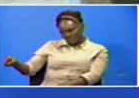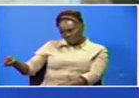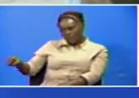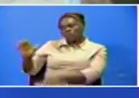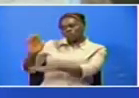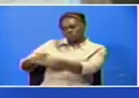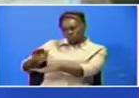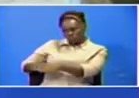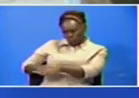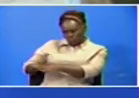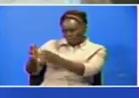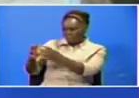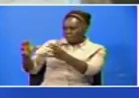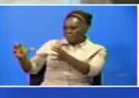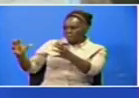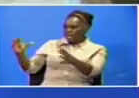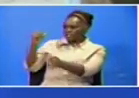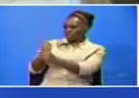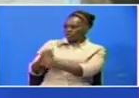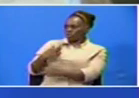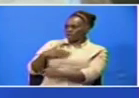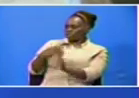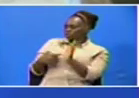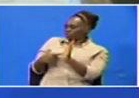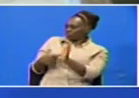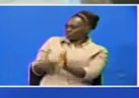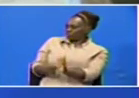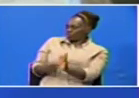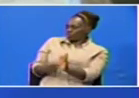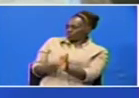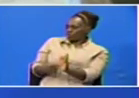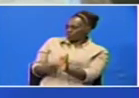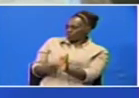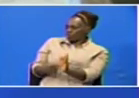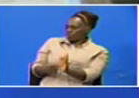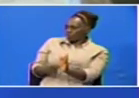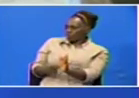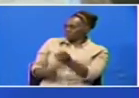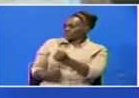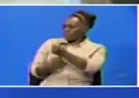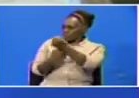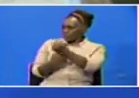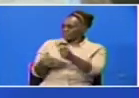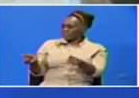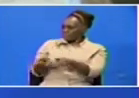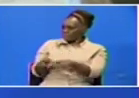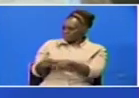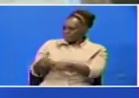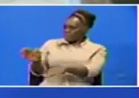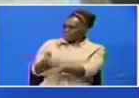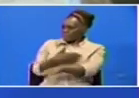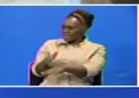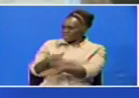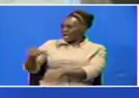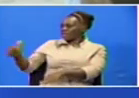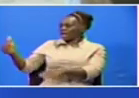kitu kizuri kwanza kuexpand kazi yangu na nini, kuonesha kwamba ni jinsi gani na support pia vile vile mziki wa wasanii